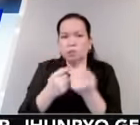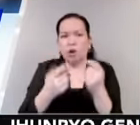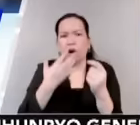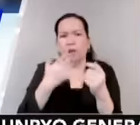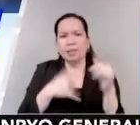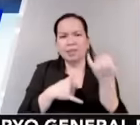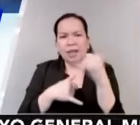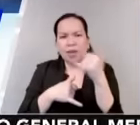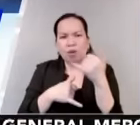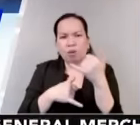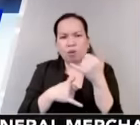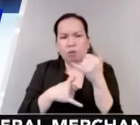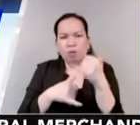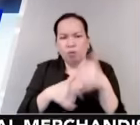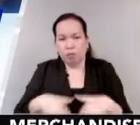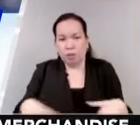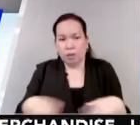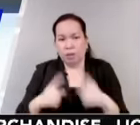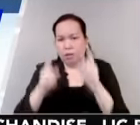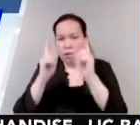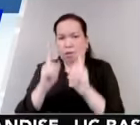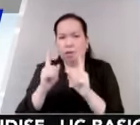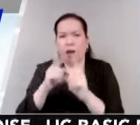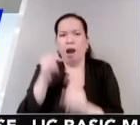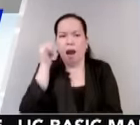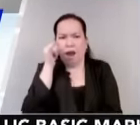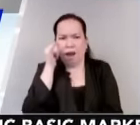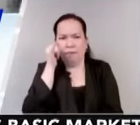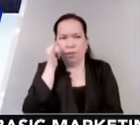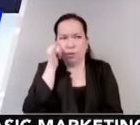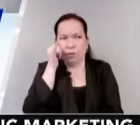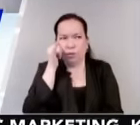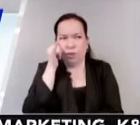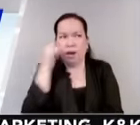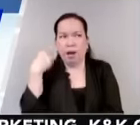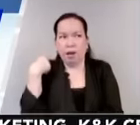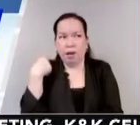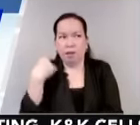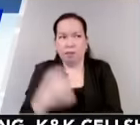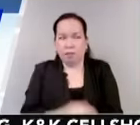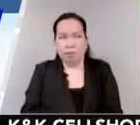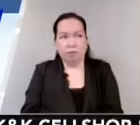mismong sparring, nakuhanan pa ng video. Let's go!